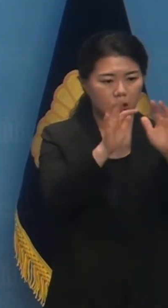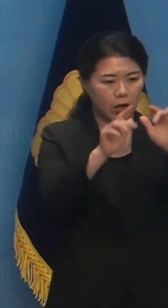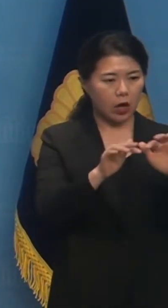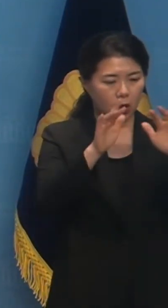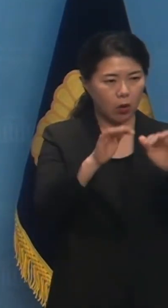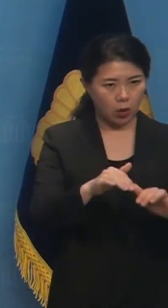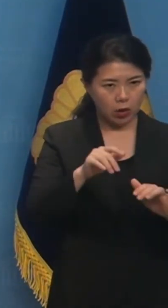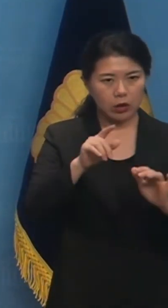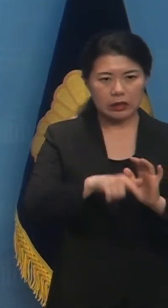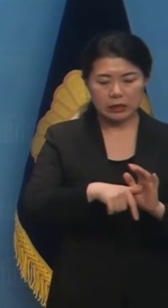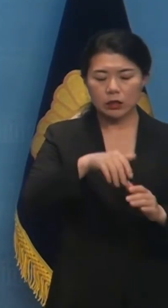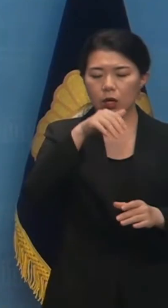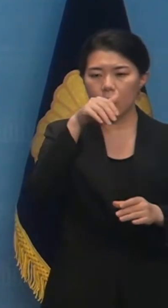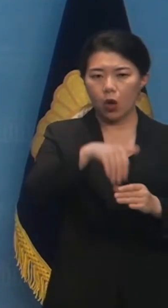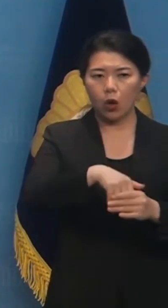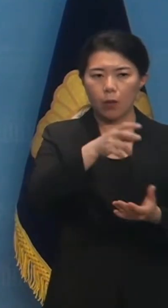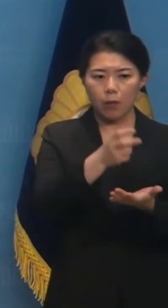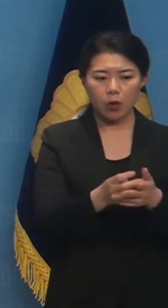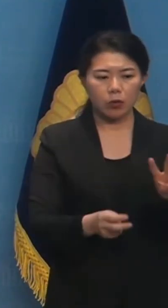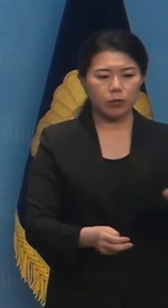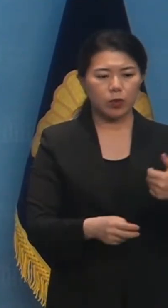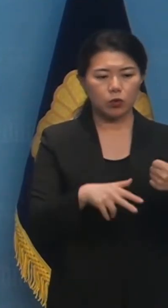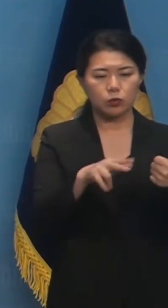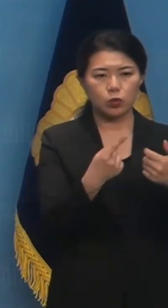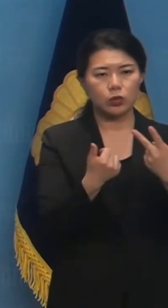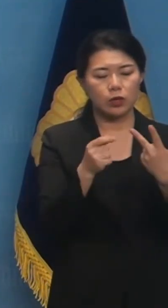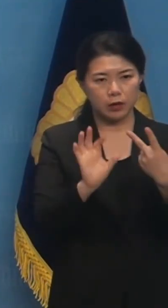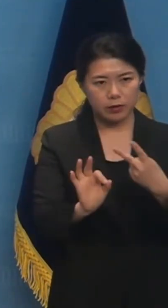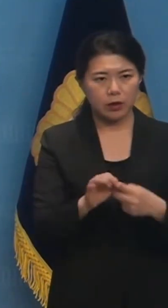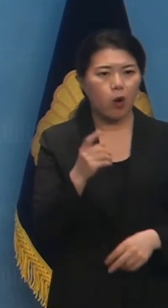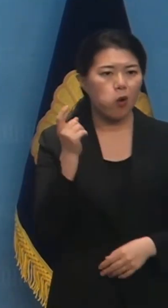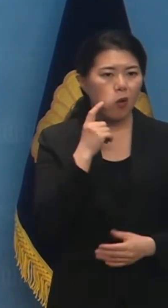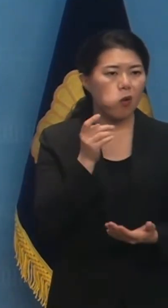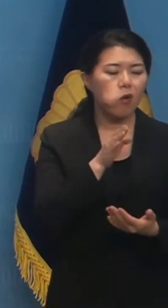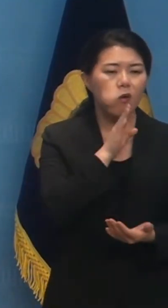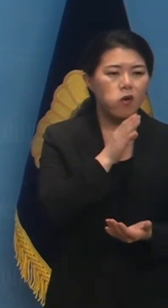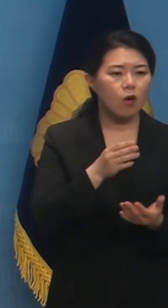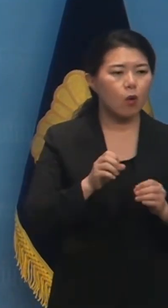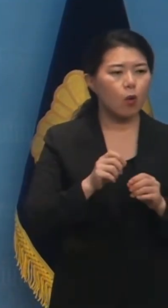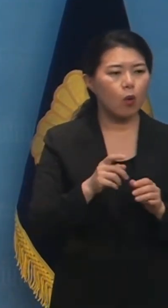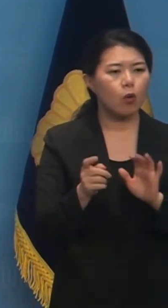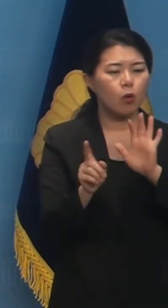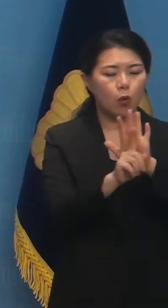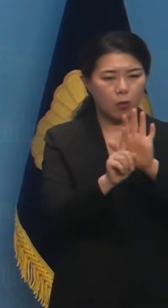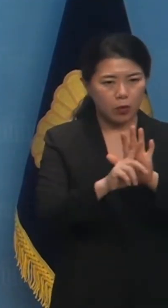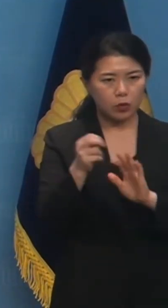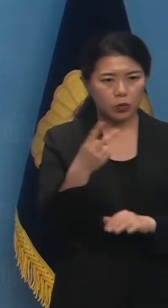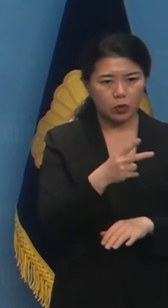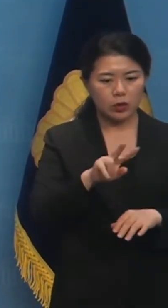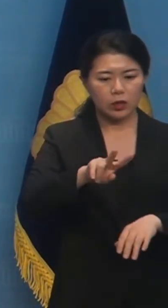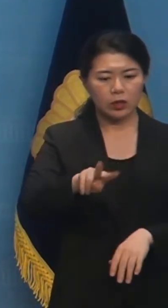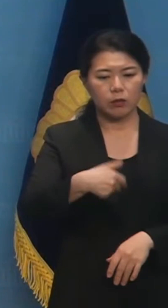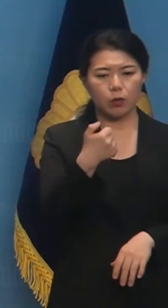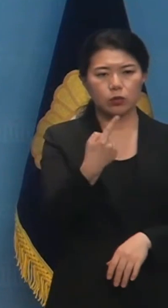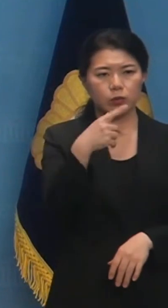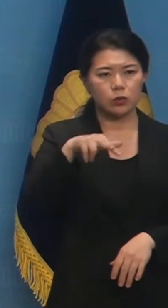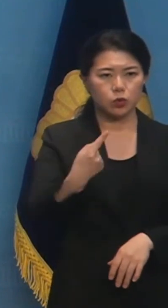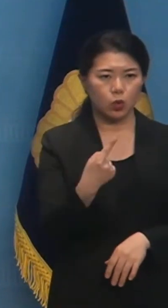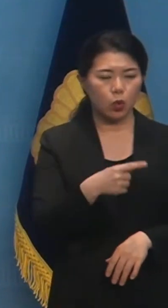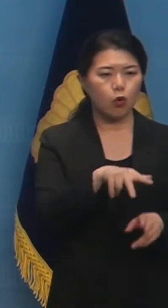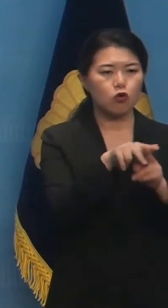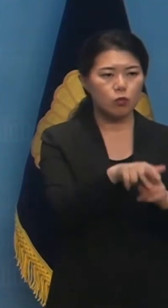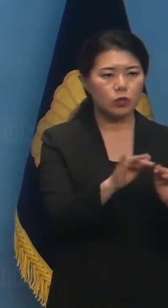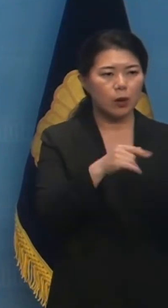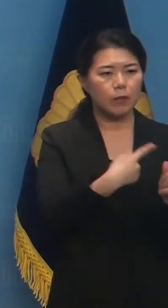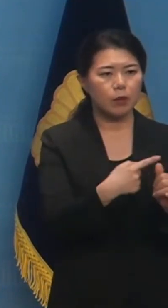내용이 공직선거법 제250조 제2항 허위사실 공포죄나 제251조 후보자